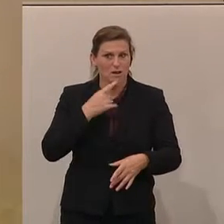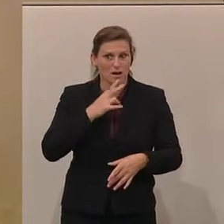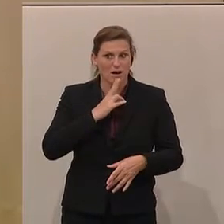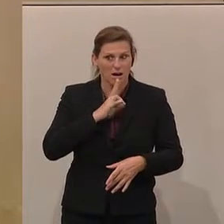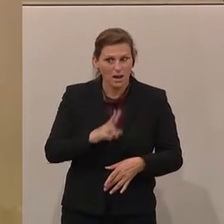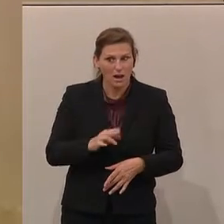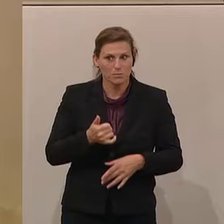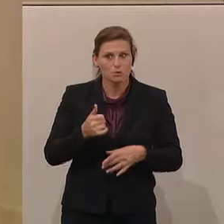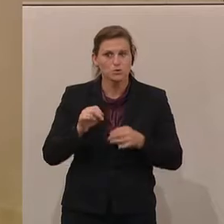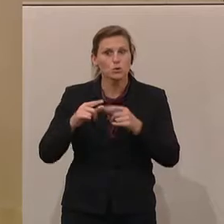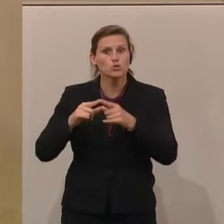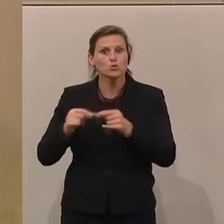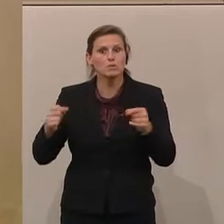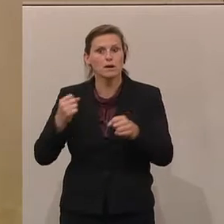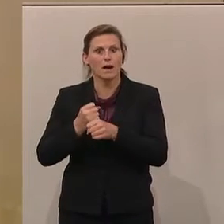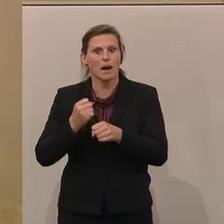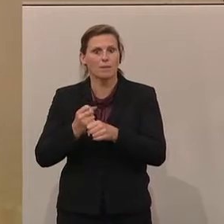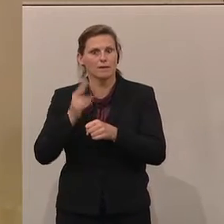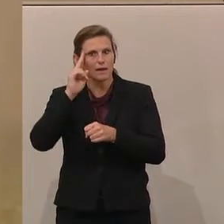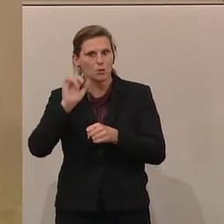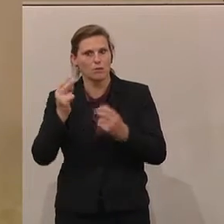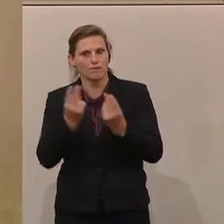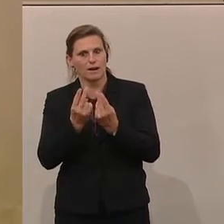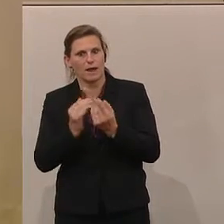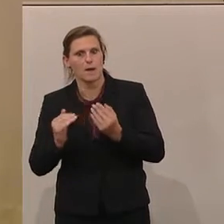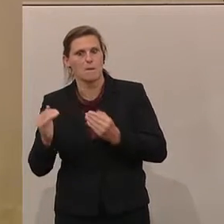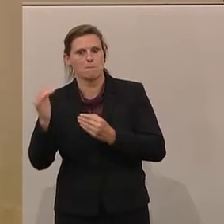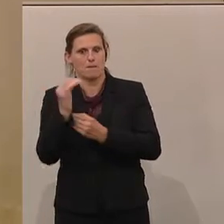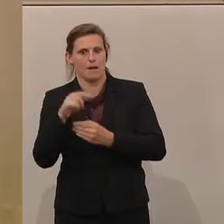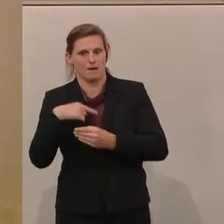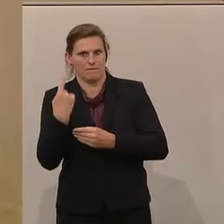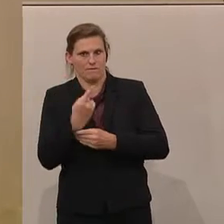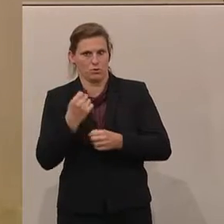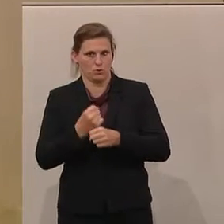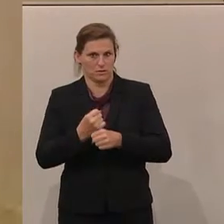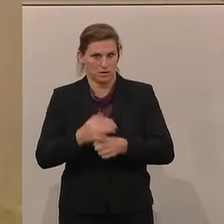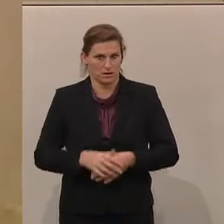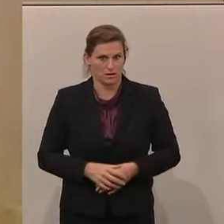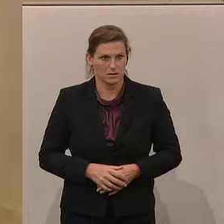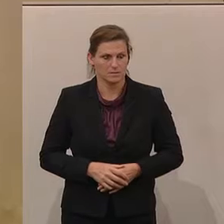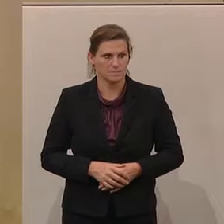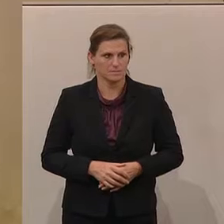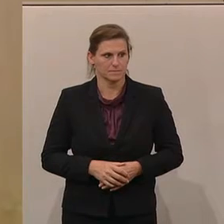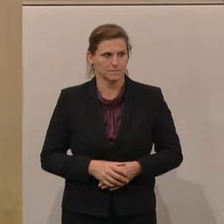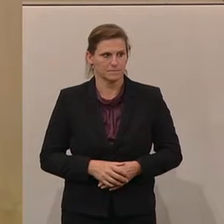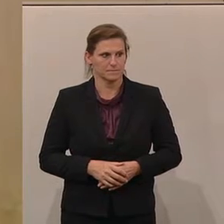Nur Zypern arbeitet im EU-Vergleich mehr als wir Österreicherinnen und Österreicher.